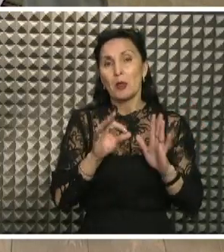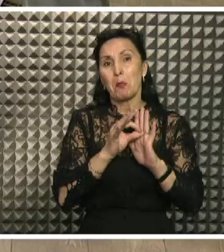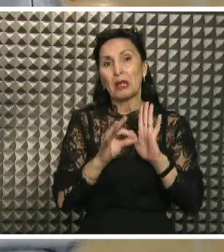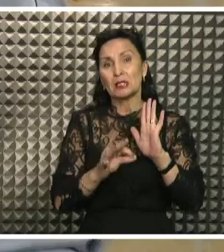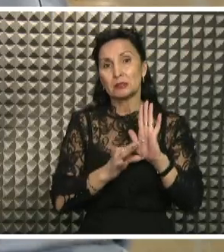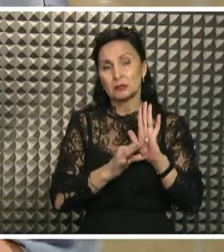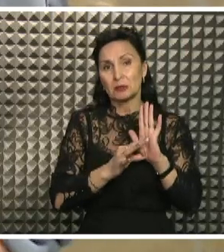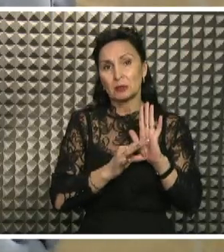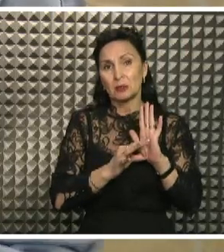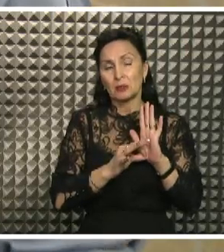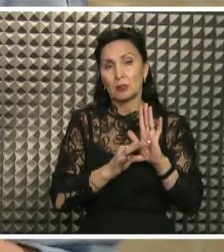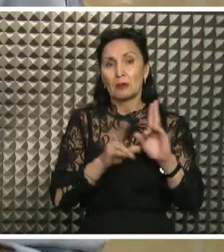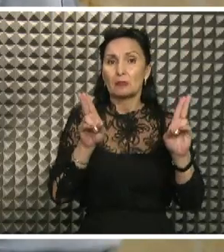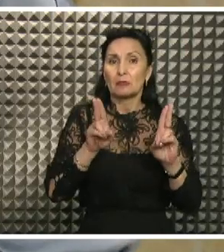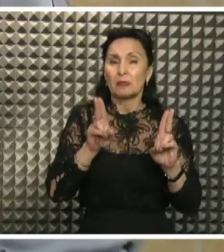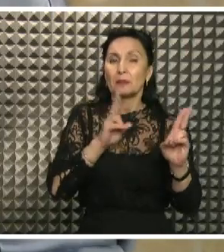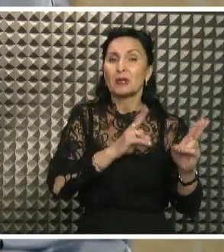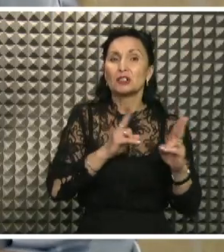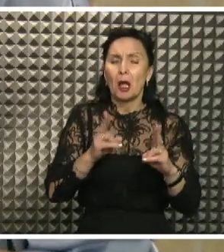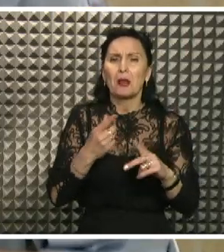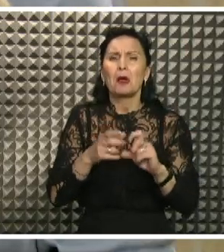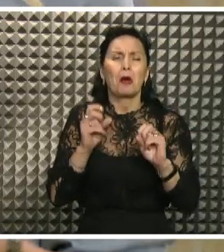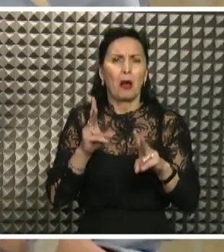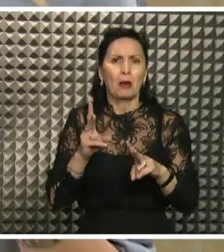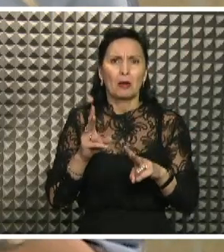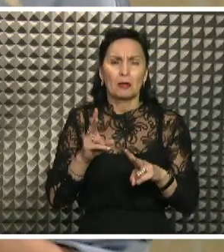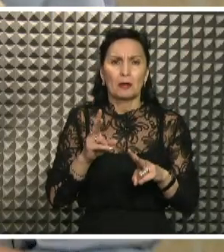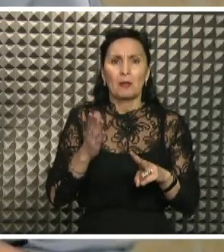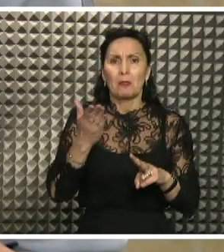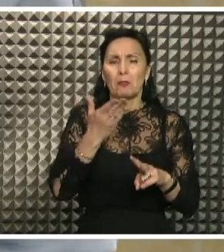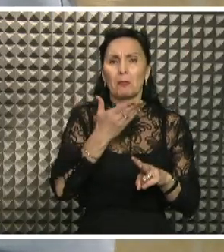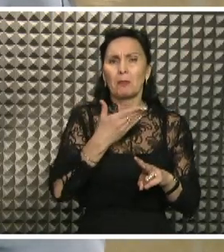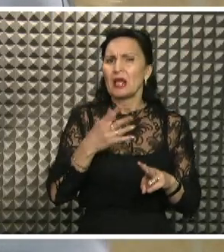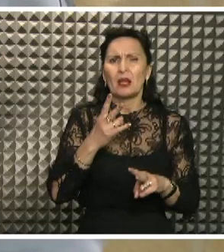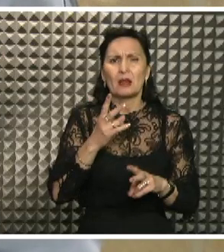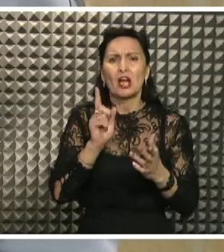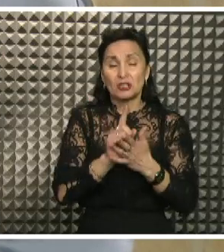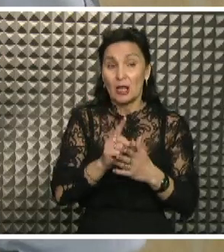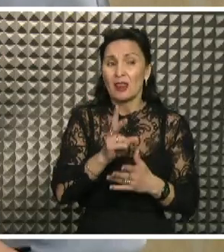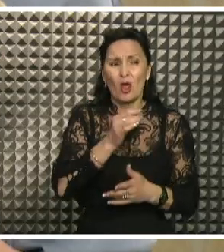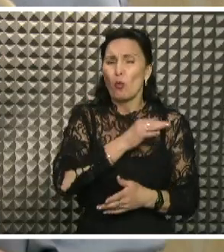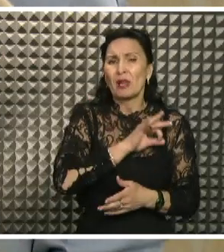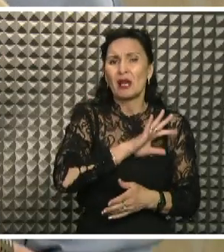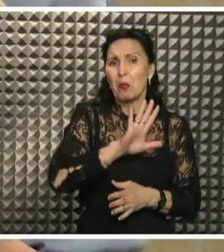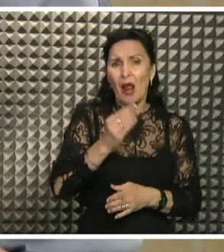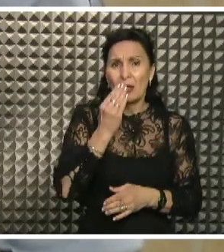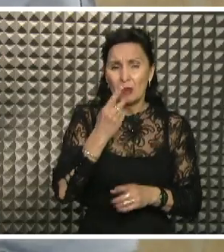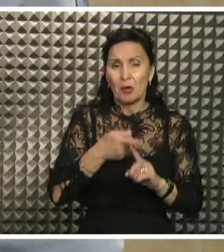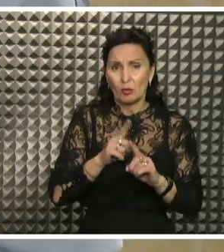называемой ротационной диеты. Это как? Это мы должны не употреблять эти продукты